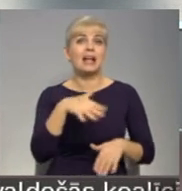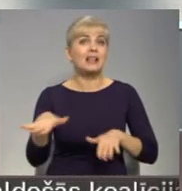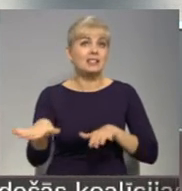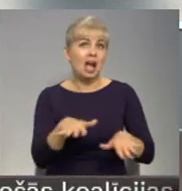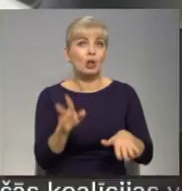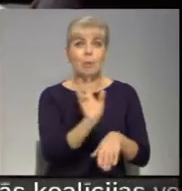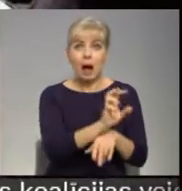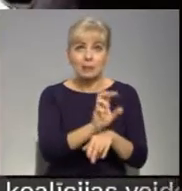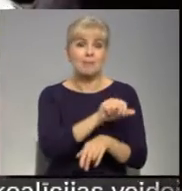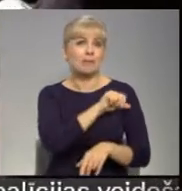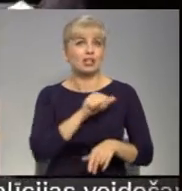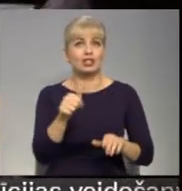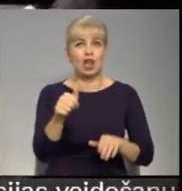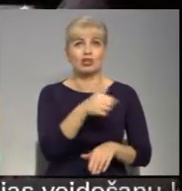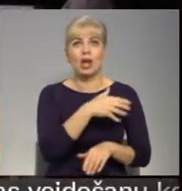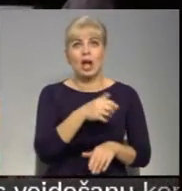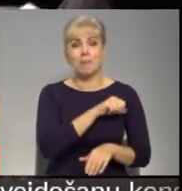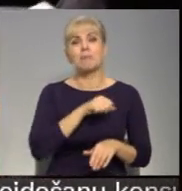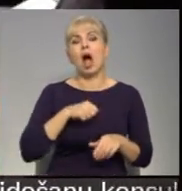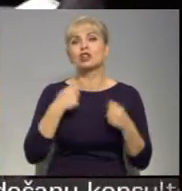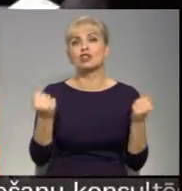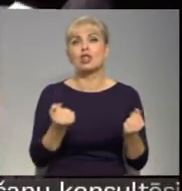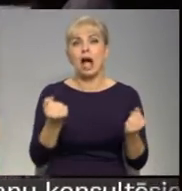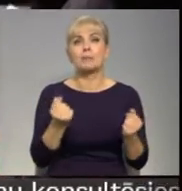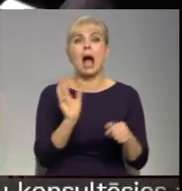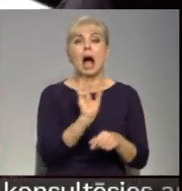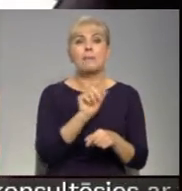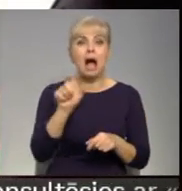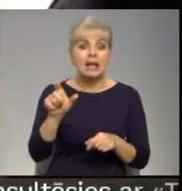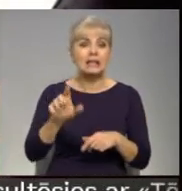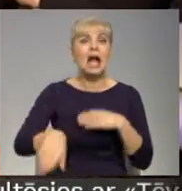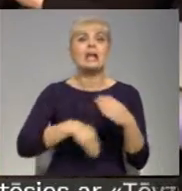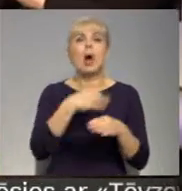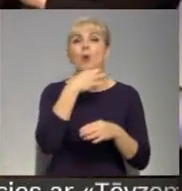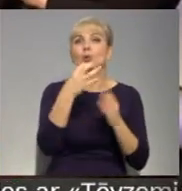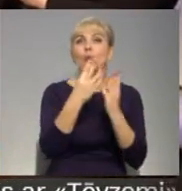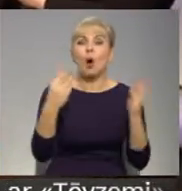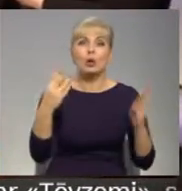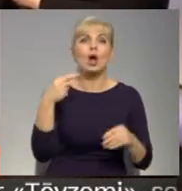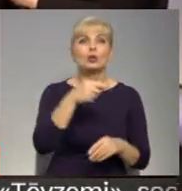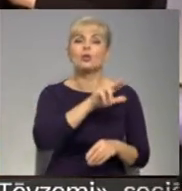televīzija. Par kultūras dzīves aizsācējiem Kandavā uzskatāms jauktais kurs, kurš dibināts